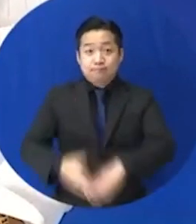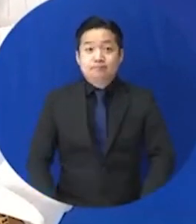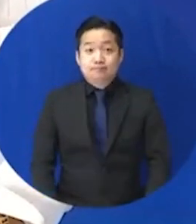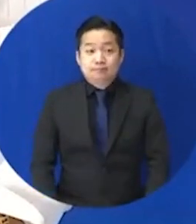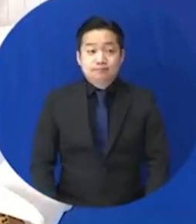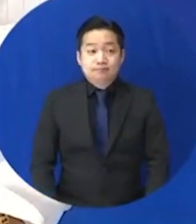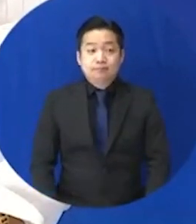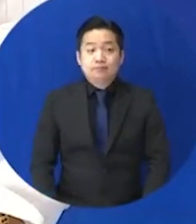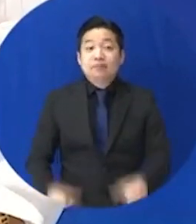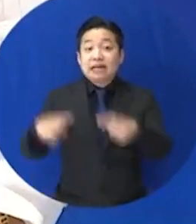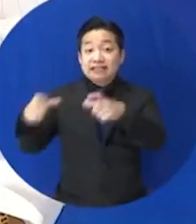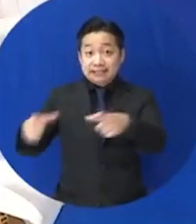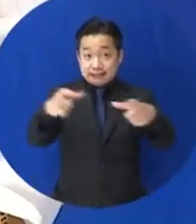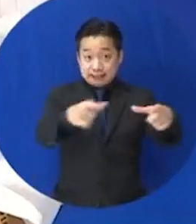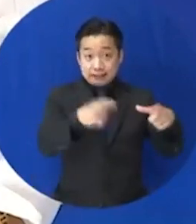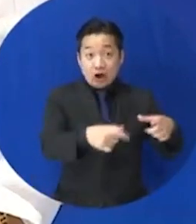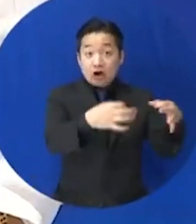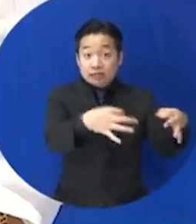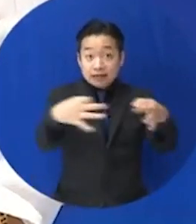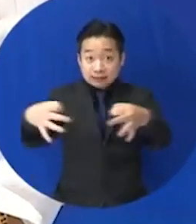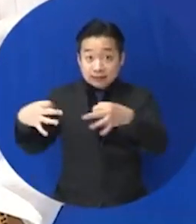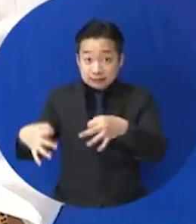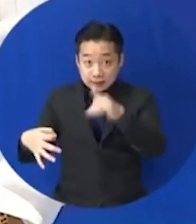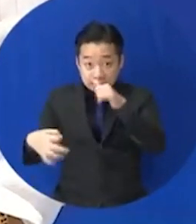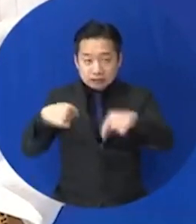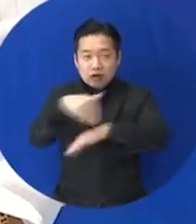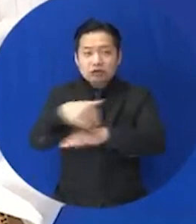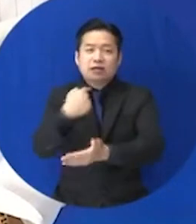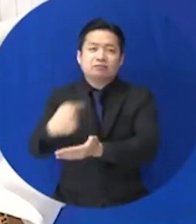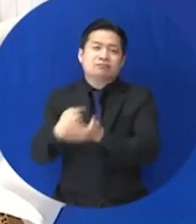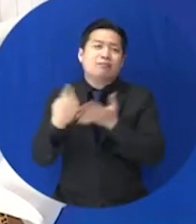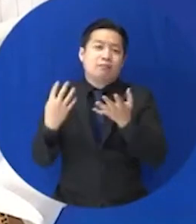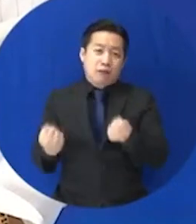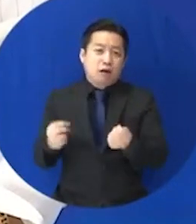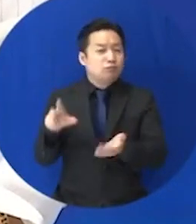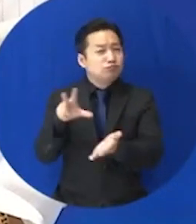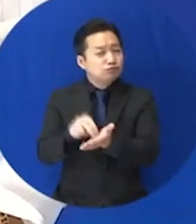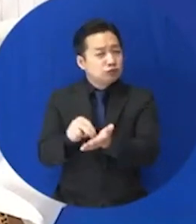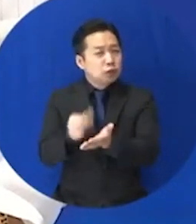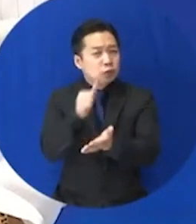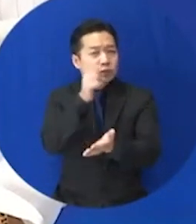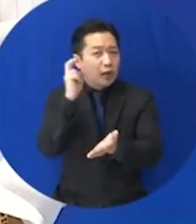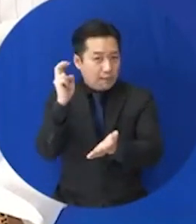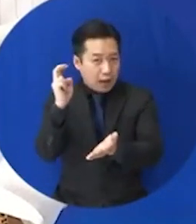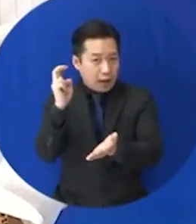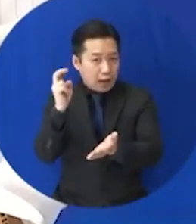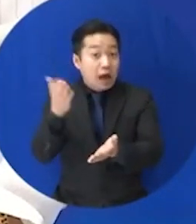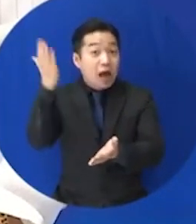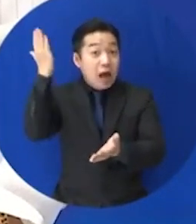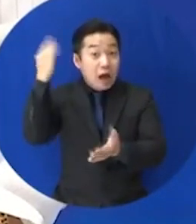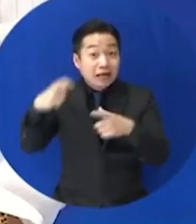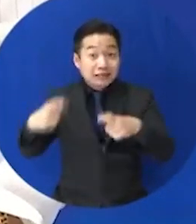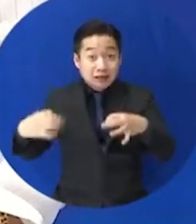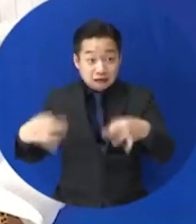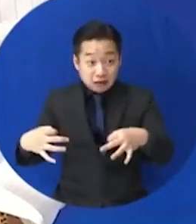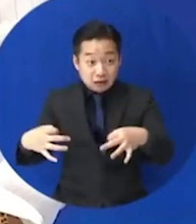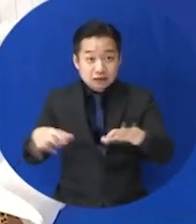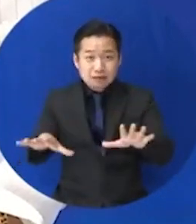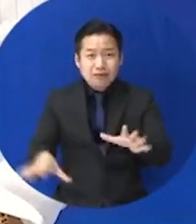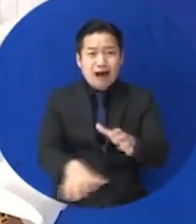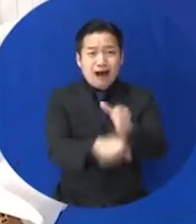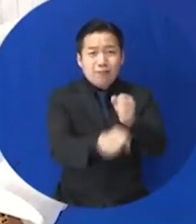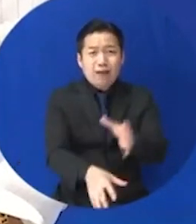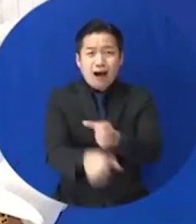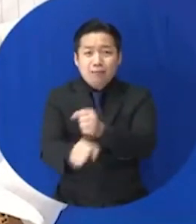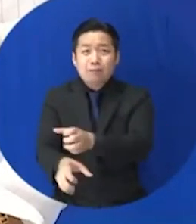지역은행 얘기도 사실 저희도 이제 정책 제안을 많이 받습니다. 실제 그 문제가 있는 것 같고요. 과거에 지역은행들이 있었는데 전부